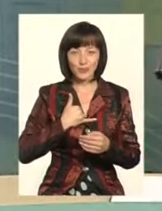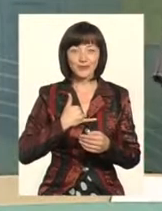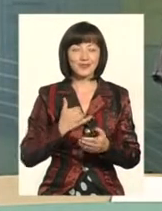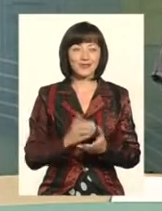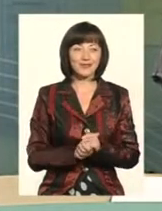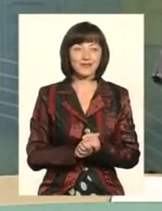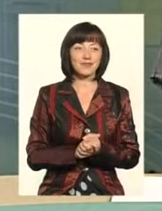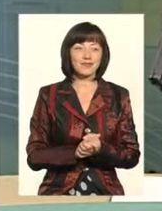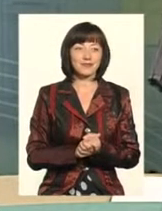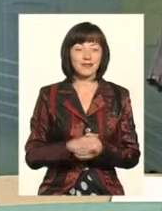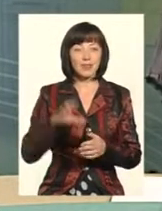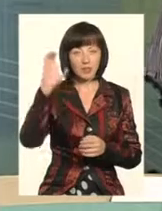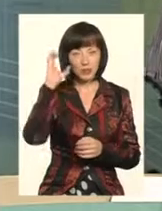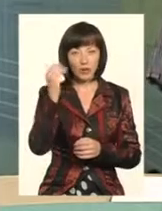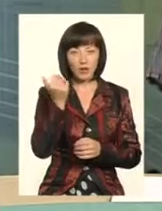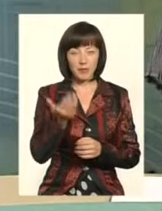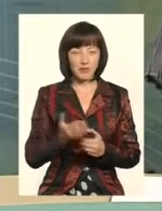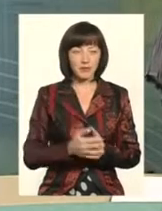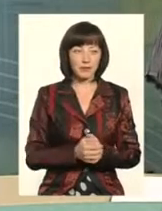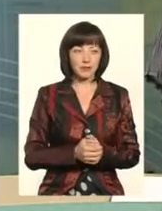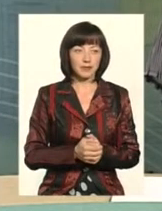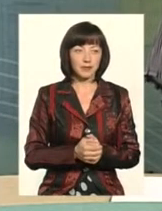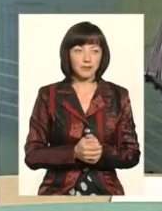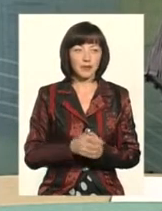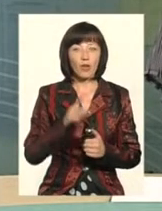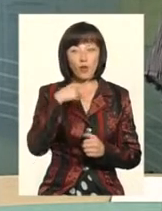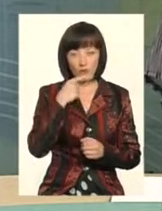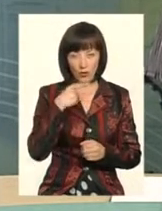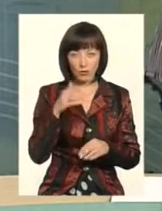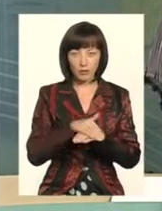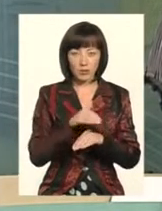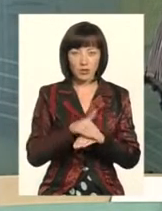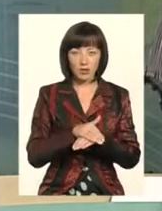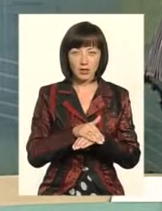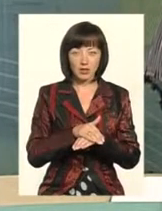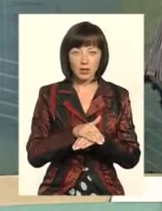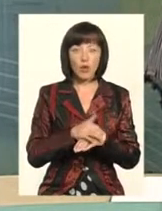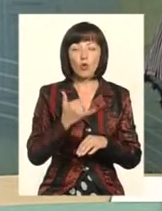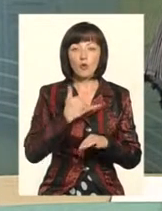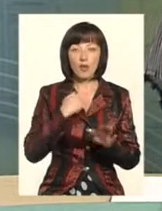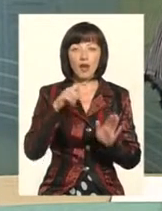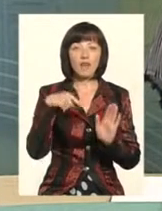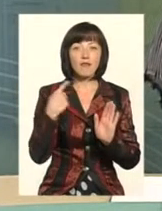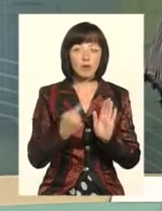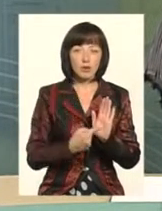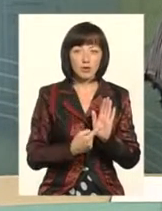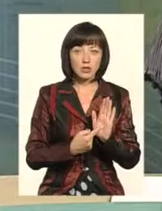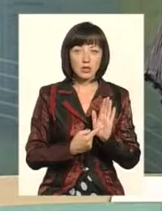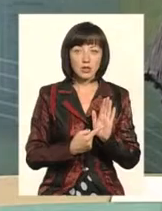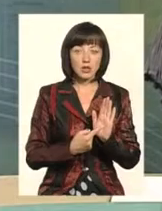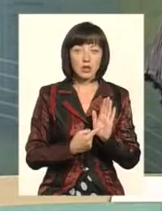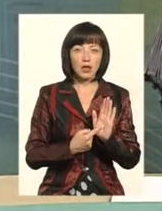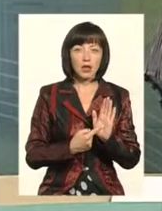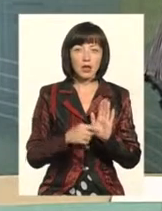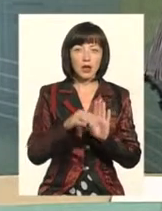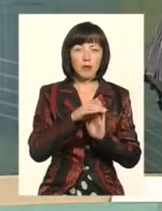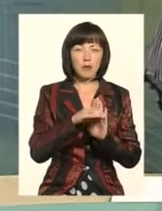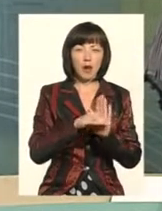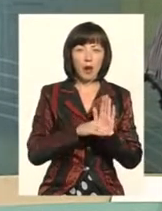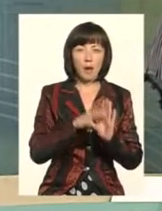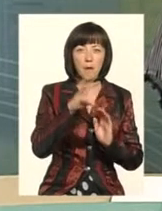Є дзвіночок, дозвонилися. Слухаємо вас. Говоріть, будь ласка. У мене вопрос. Программа мэрии 50